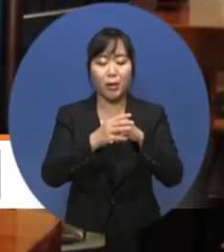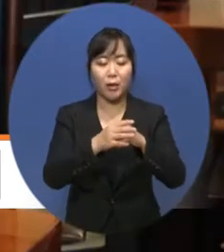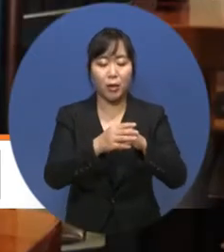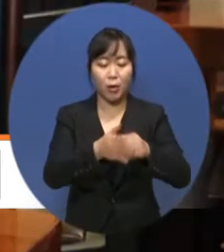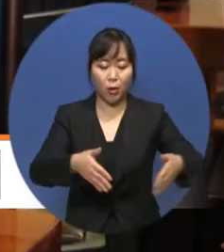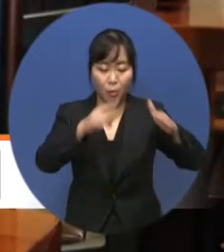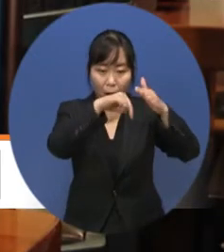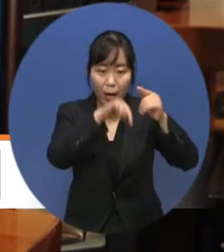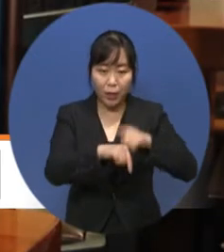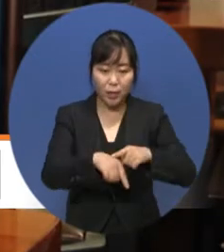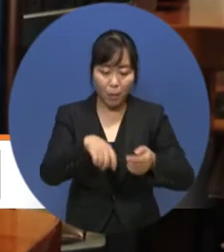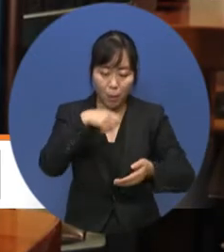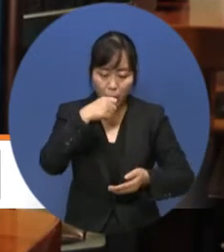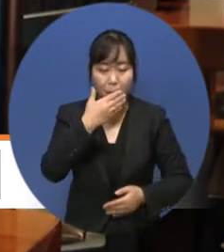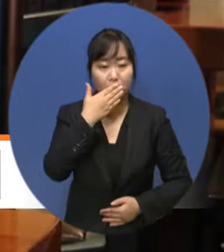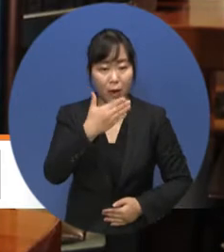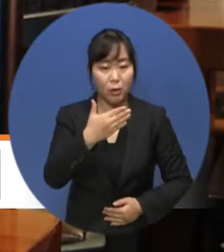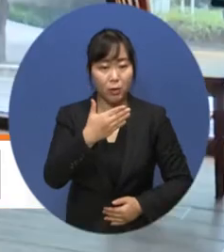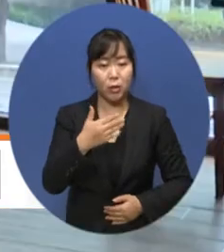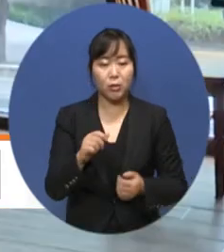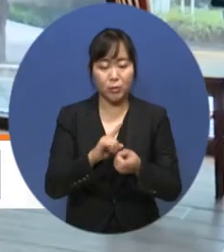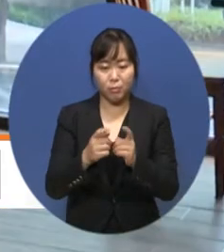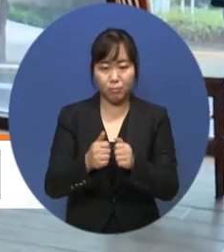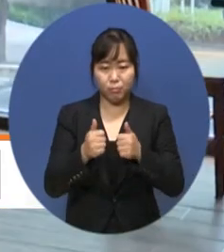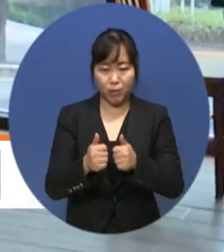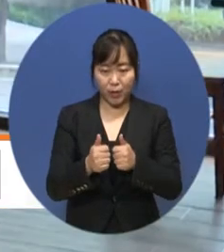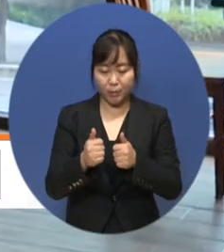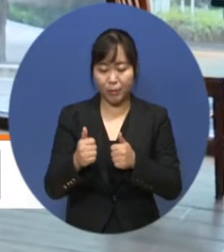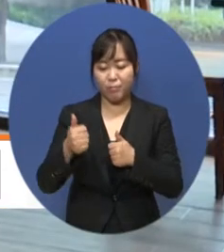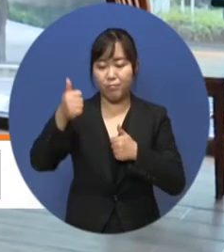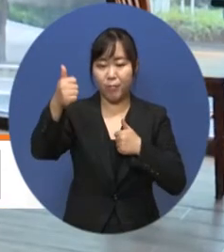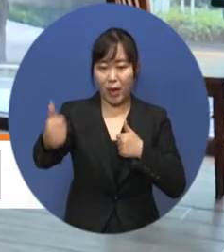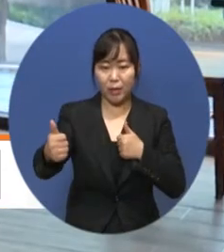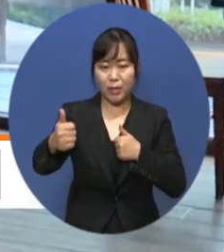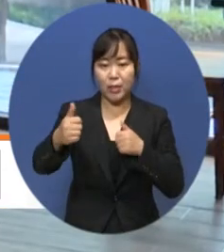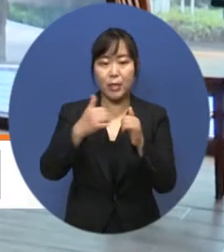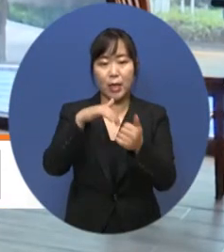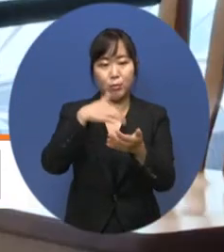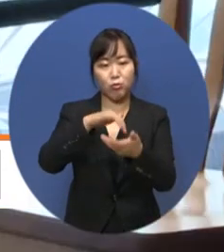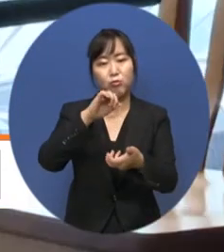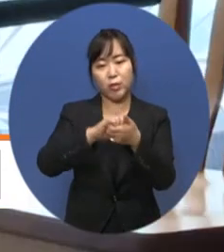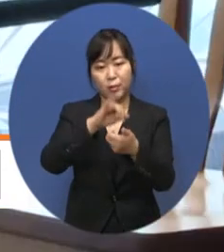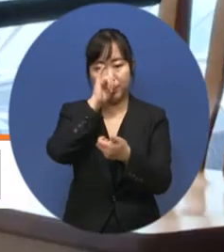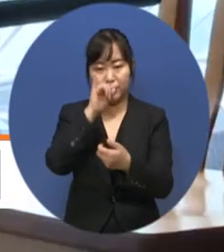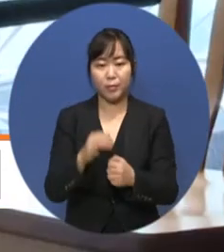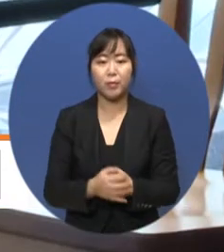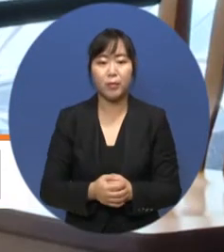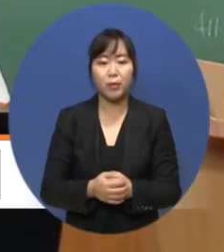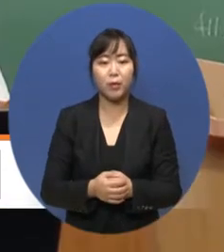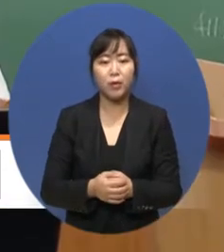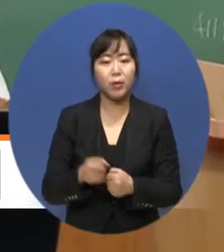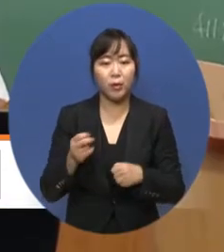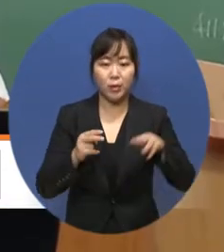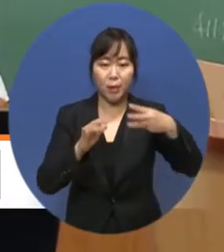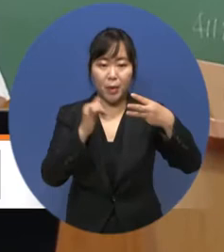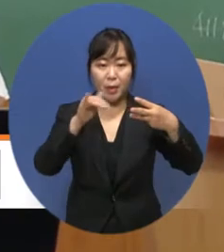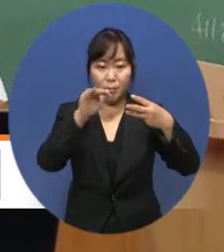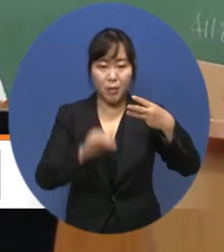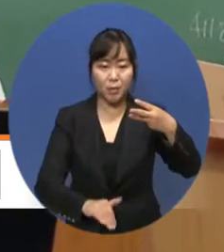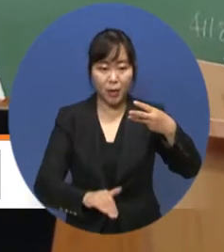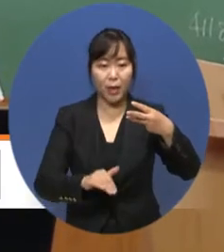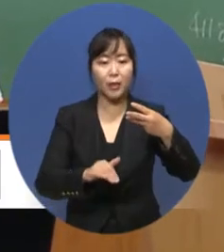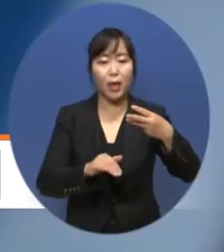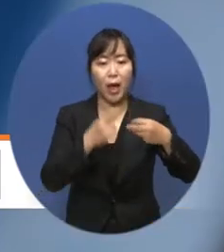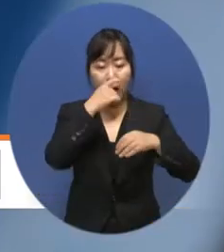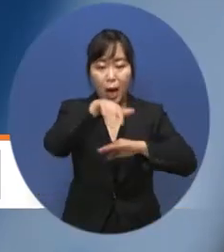내 취식이 가능하며 한 칸 뛰어앉기 등 인원이 제한됩니다. 또한 300인 미만 학원이나